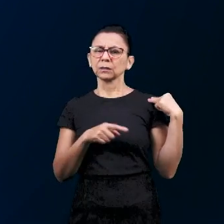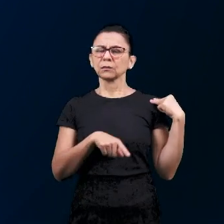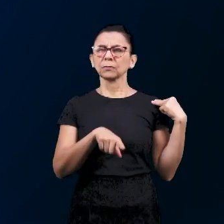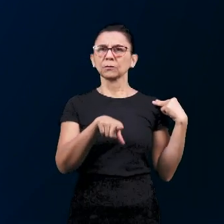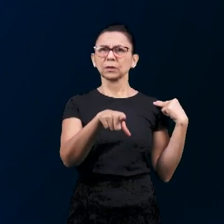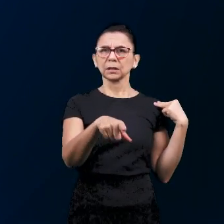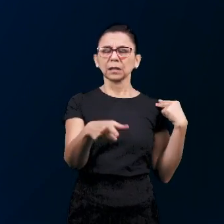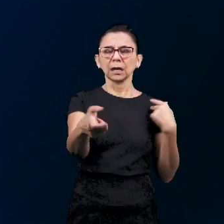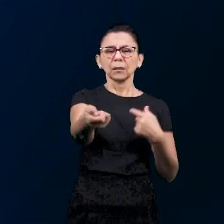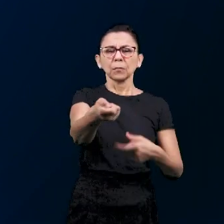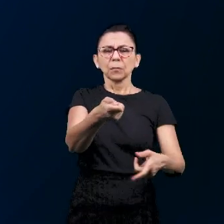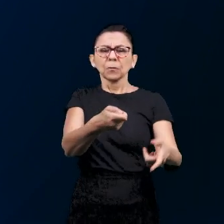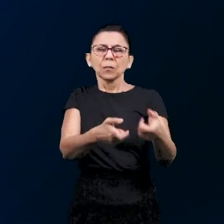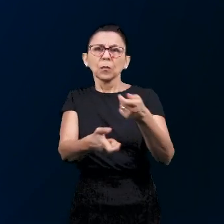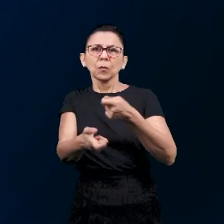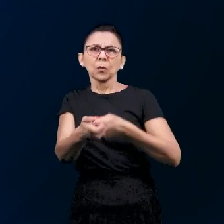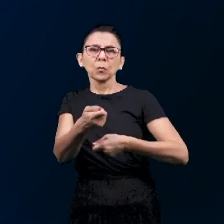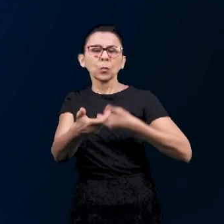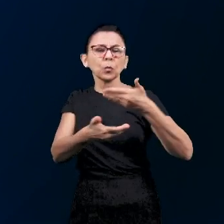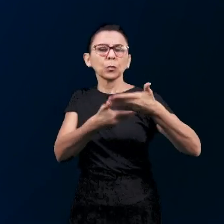Joseph,